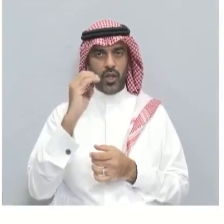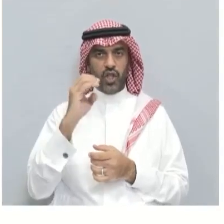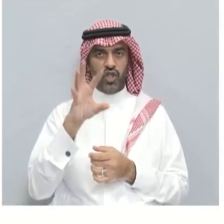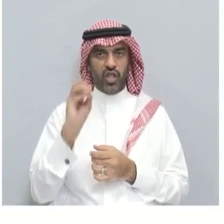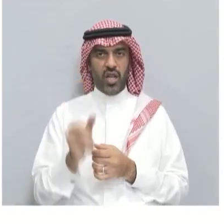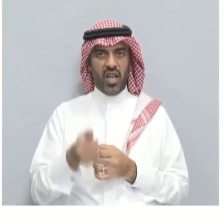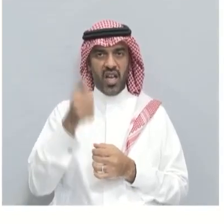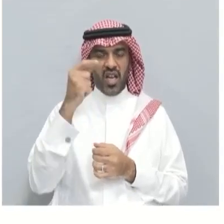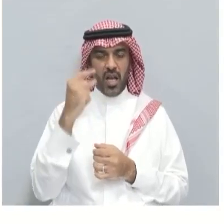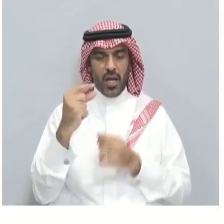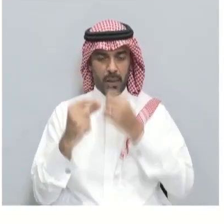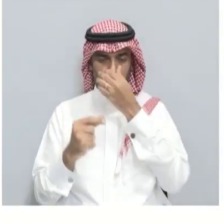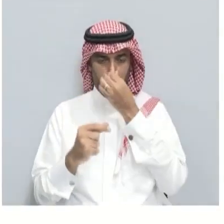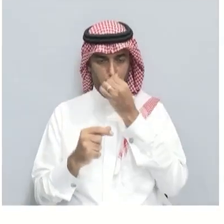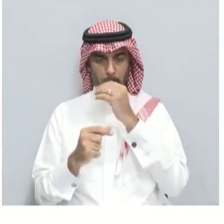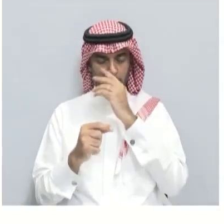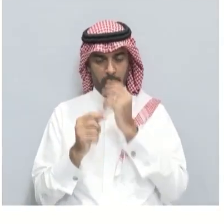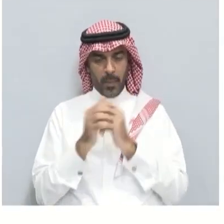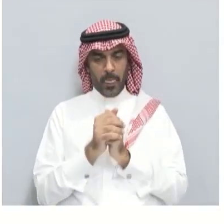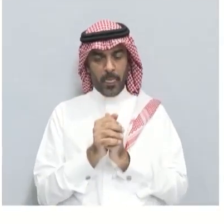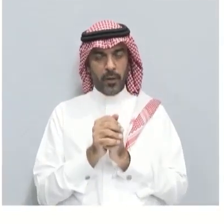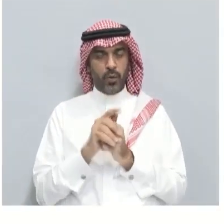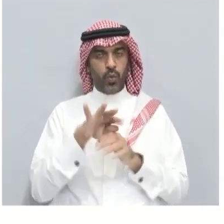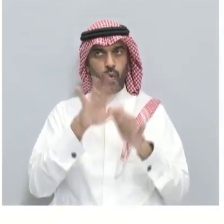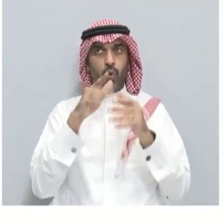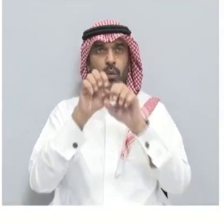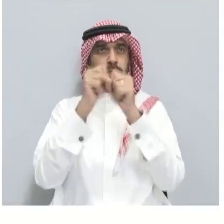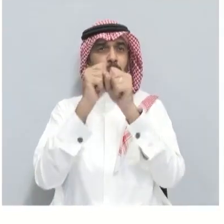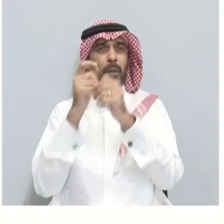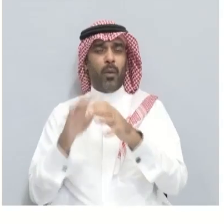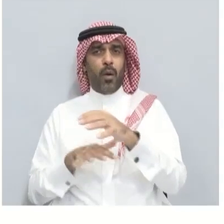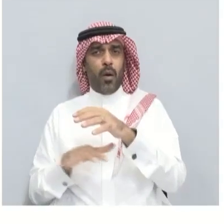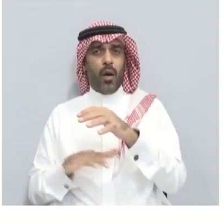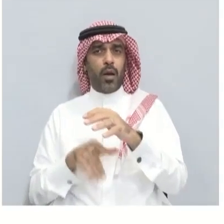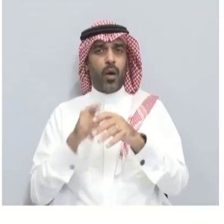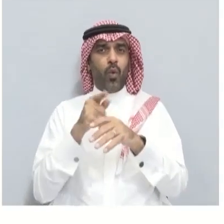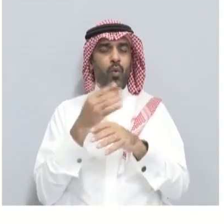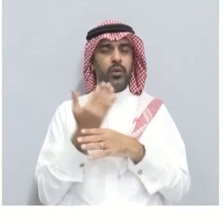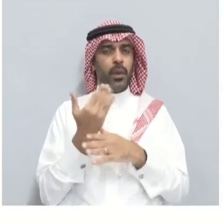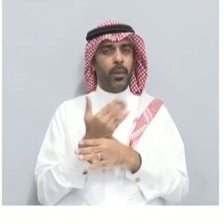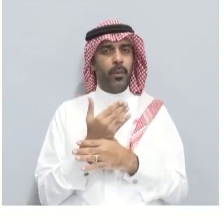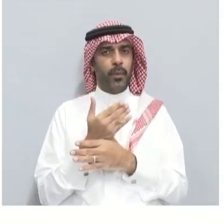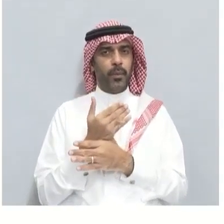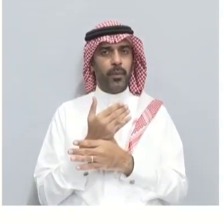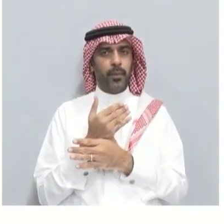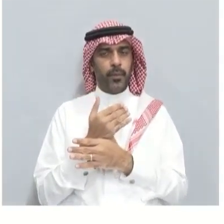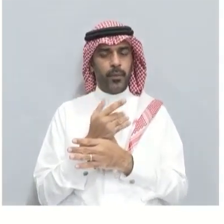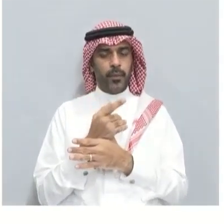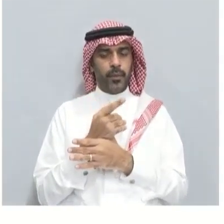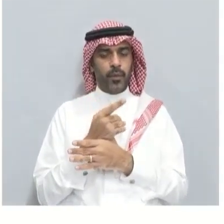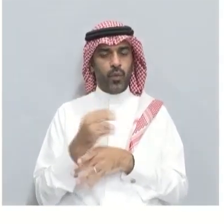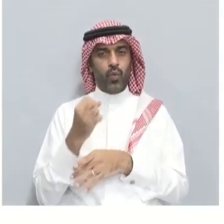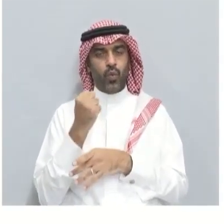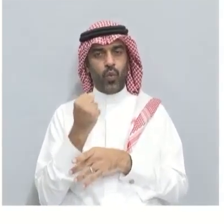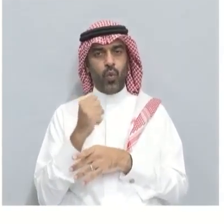وفي الصدوع وفي وفي هذه الاشياء التي تحدث في على سطح الارض او في في الصفائح الارضيه هي القوه المؤثره على